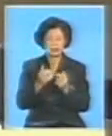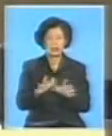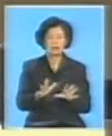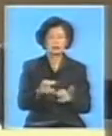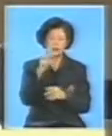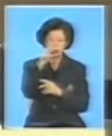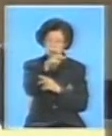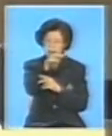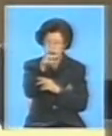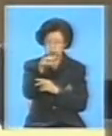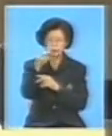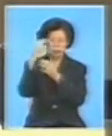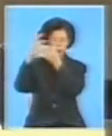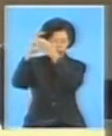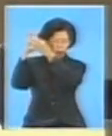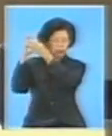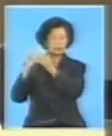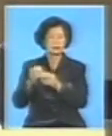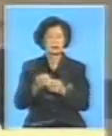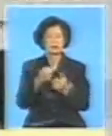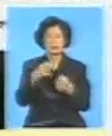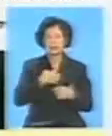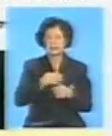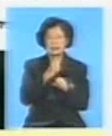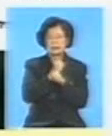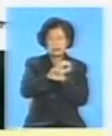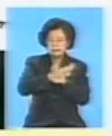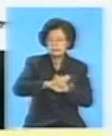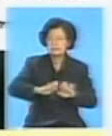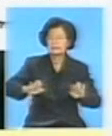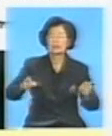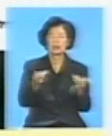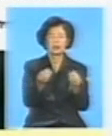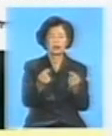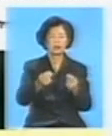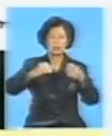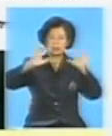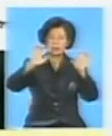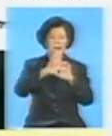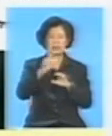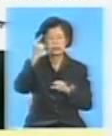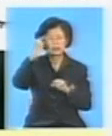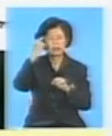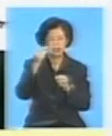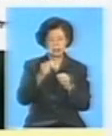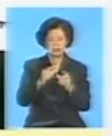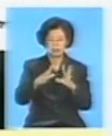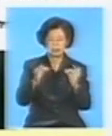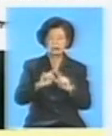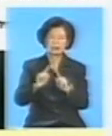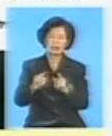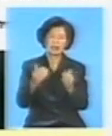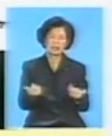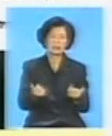มองด้วยความห่วงใยนะครับก็อยากให้เราคลี่คลายสถานการณ์ให้ได้โดยเร็วแต่รัฐบาลจะไม่ถือว่าสิ่งเหล่านี้นะครับไม่ว่าจะเป็